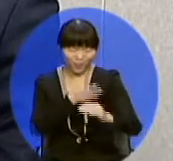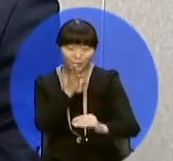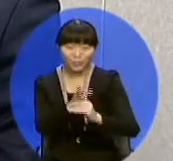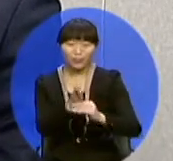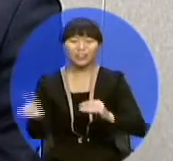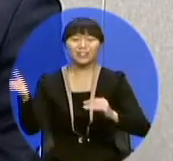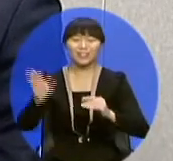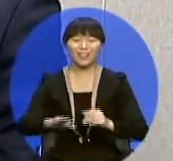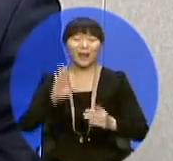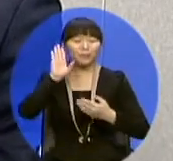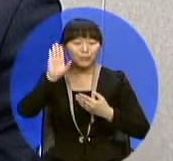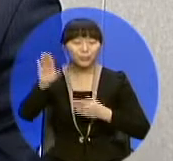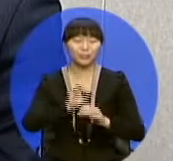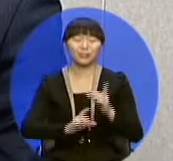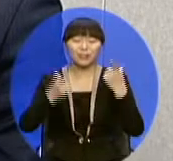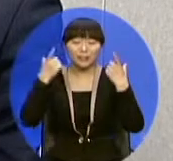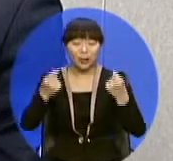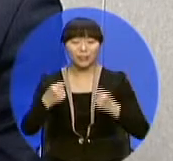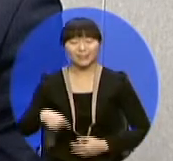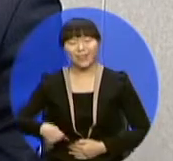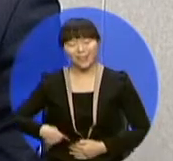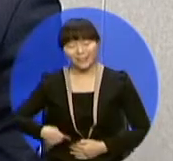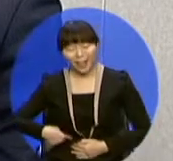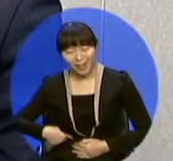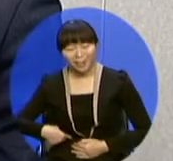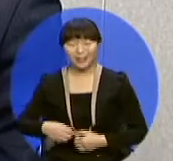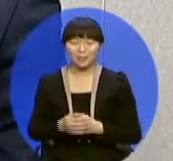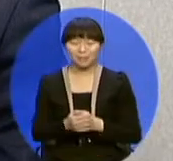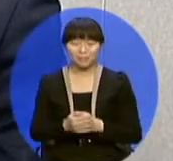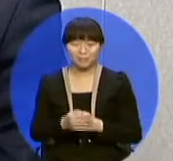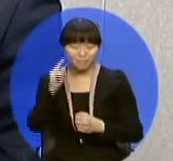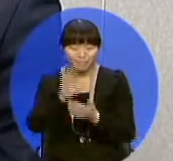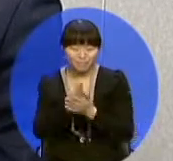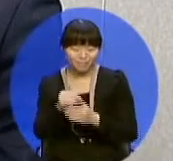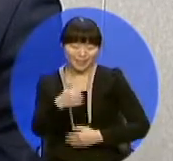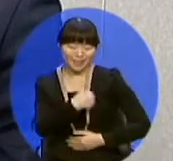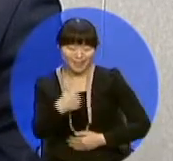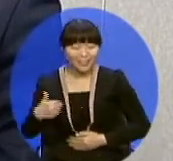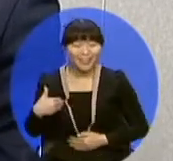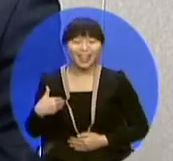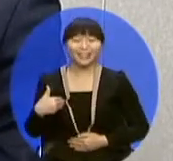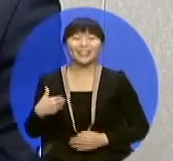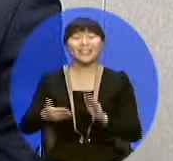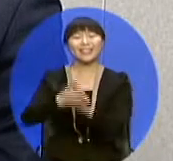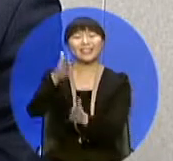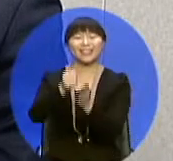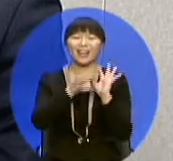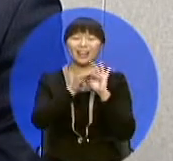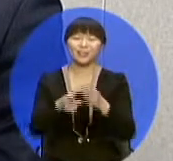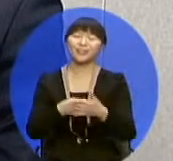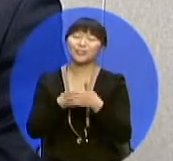그러나 앞으로 그런 양심껏, 소신껏 당당하게 하는 그런 시장을